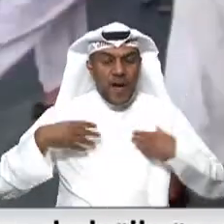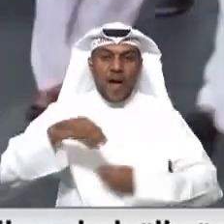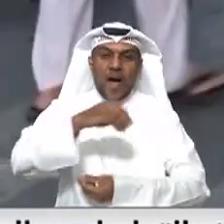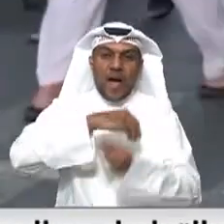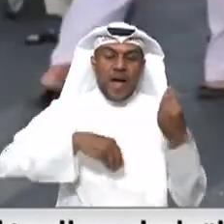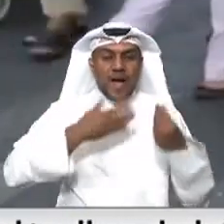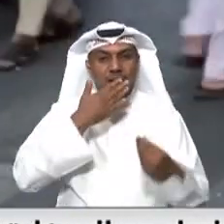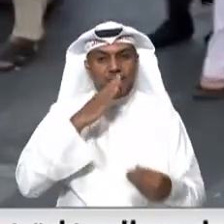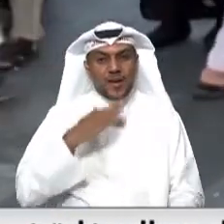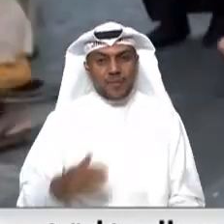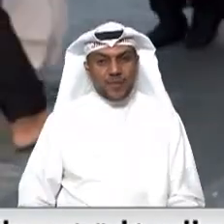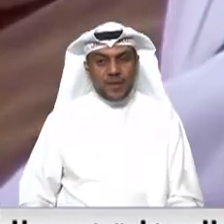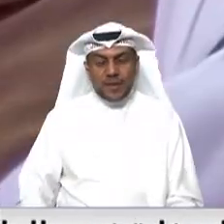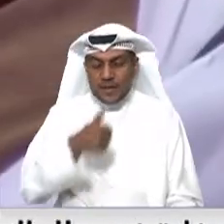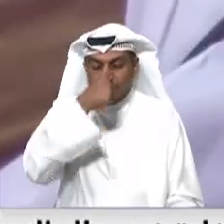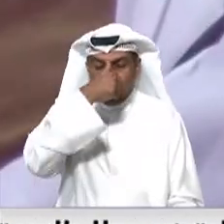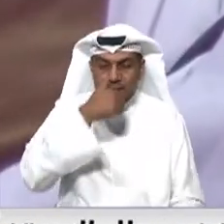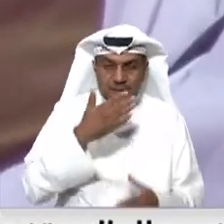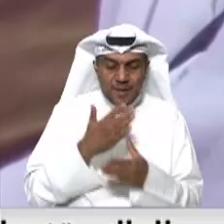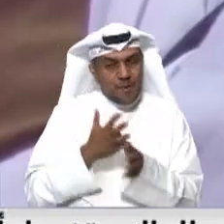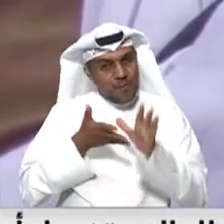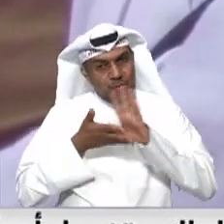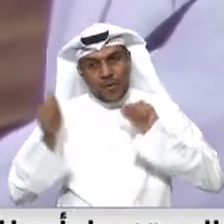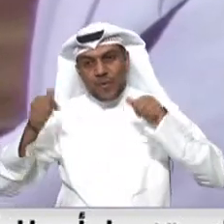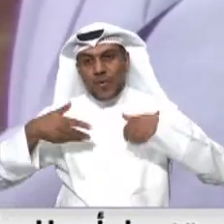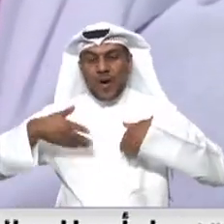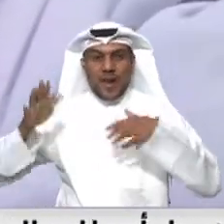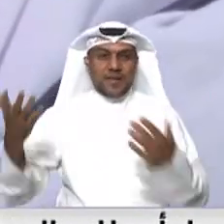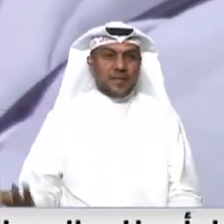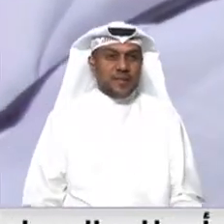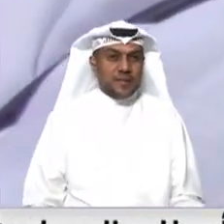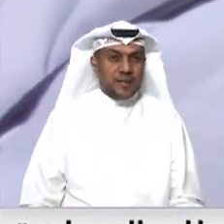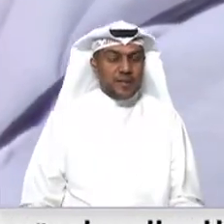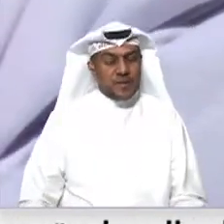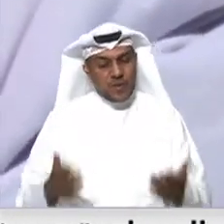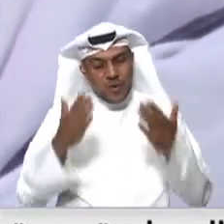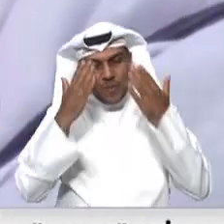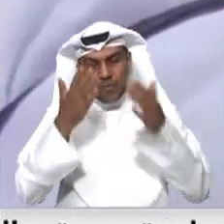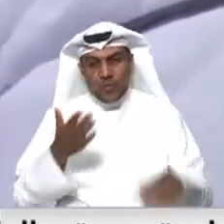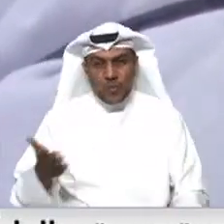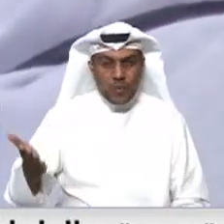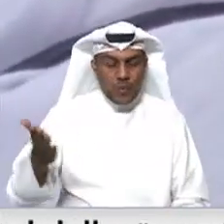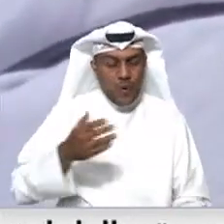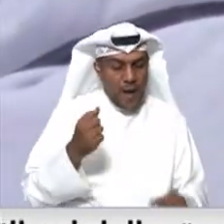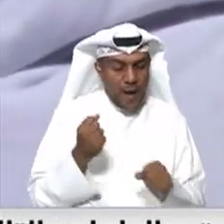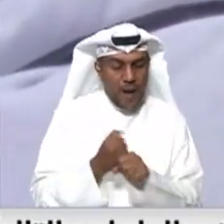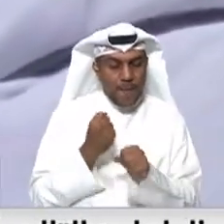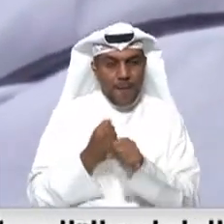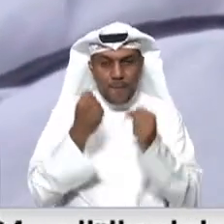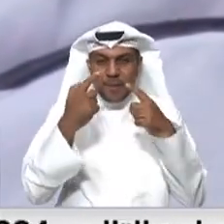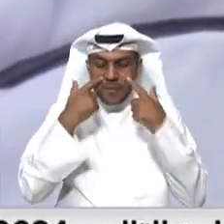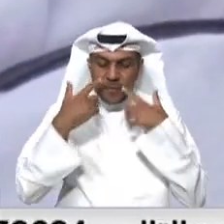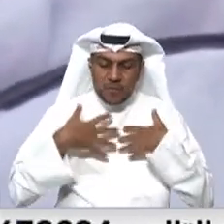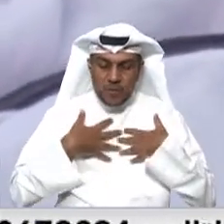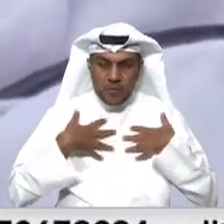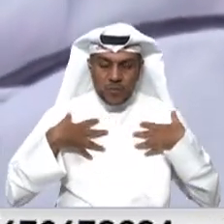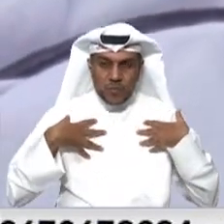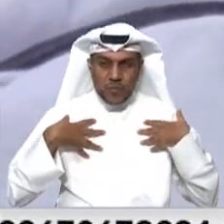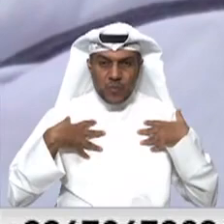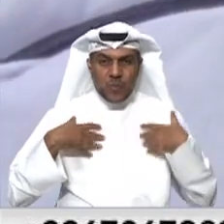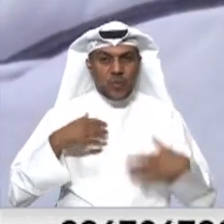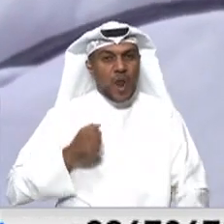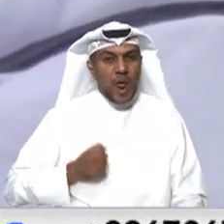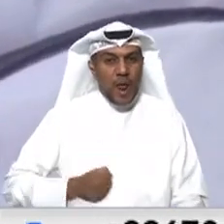وحزين بإني أشوف مكة وهمشي. والله كملنا موسم الحاج واليوم اخر جمره، اليوم نرمي الجمرات وان شاء الله نودي